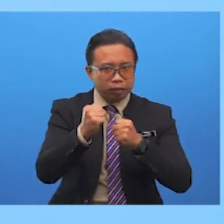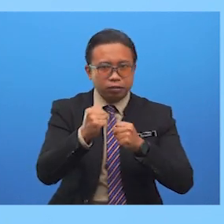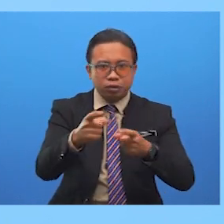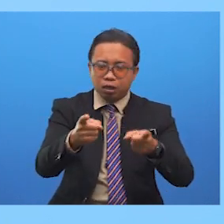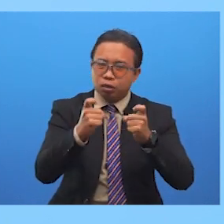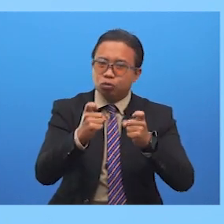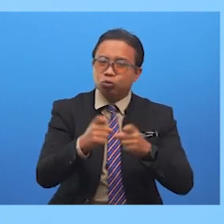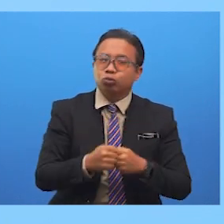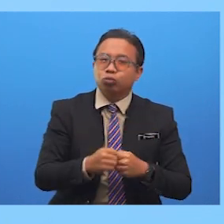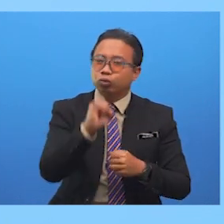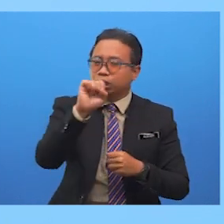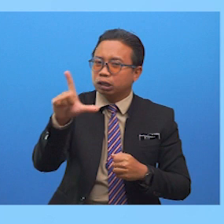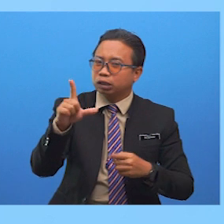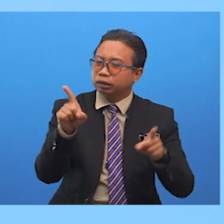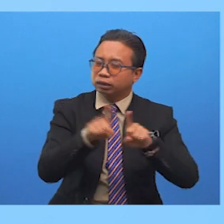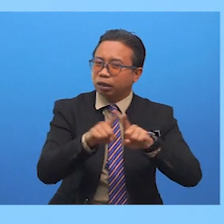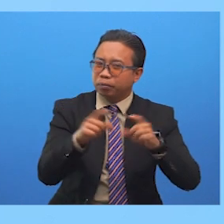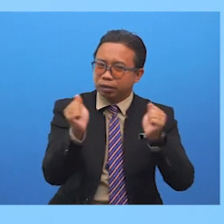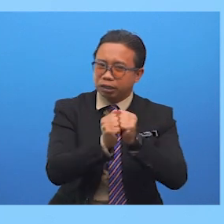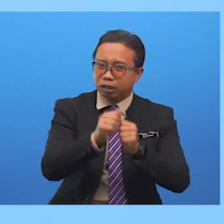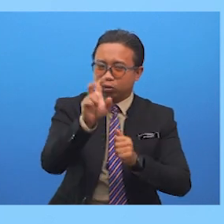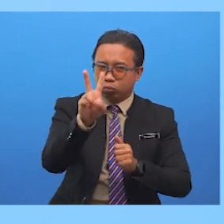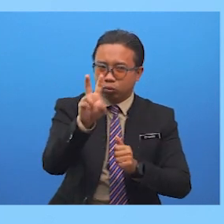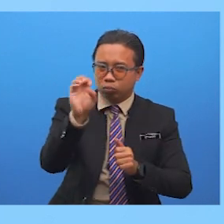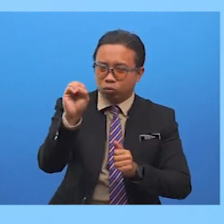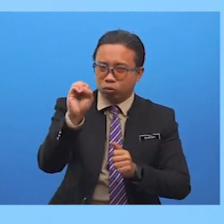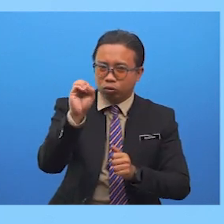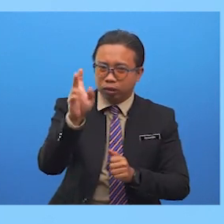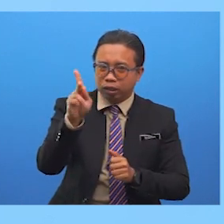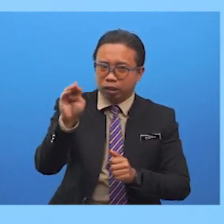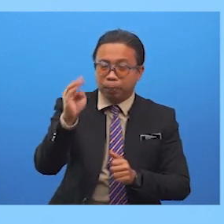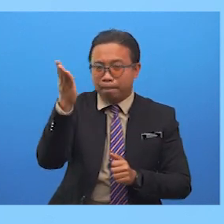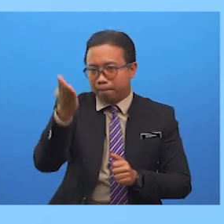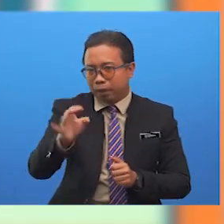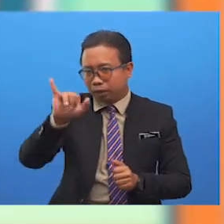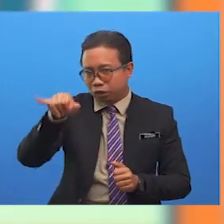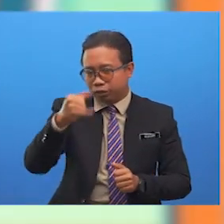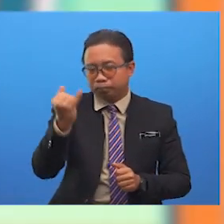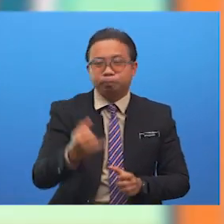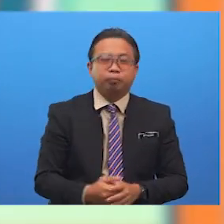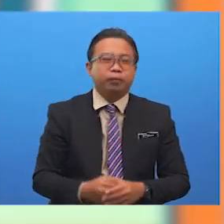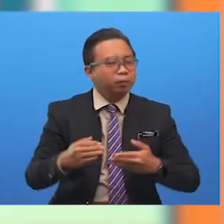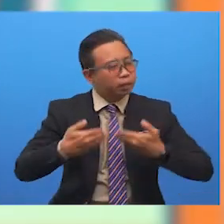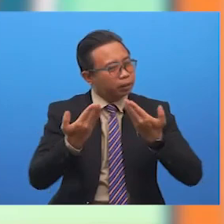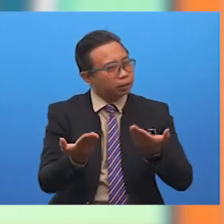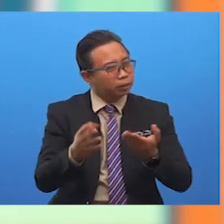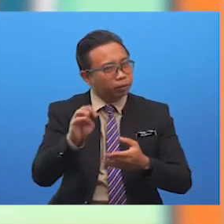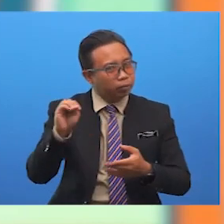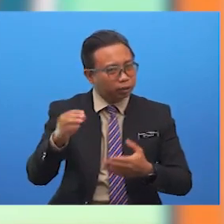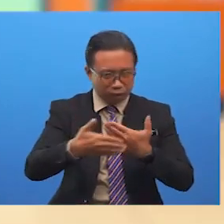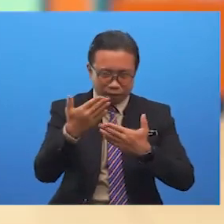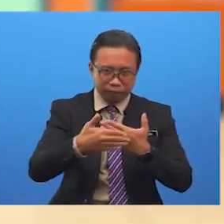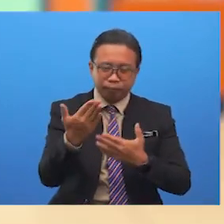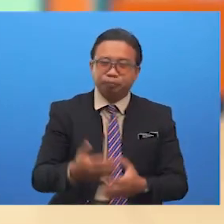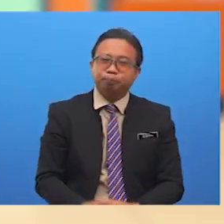masing-masing adalah bersamaan dengan 20 KPJ Bagaimana murid-murid senang